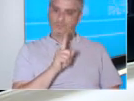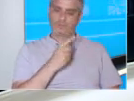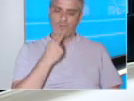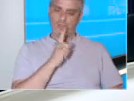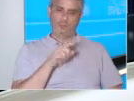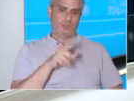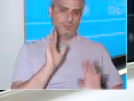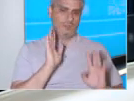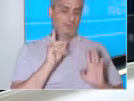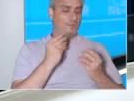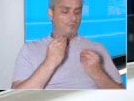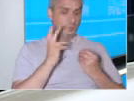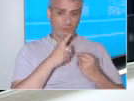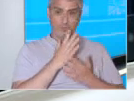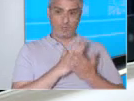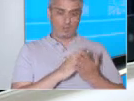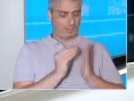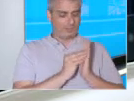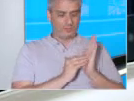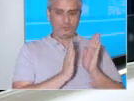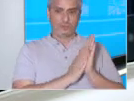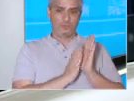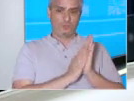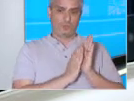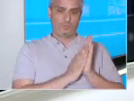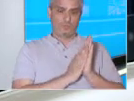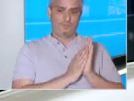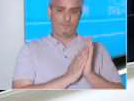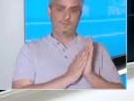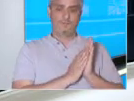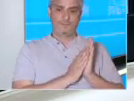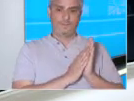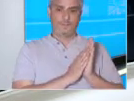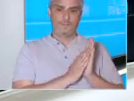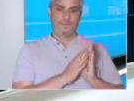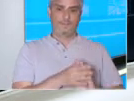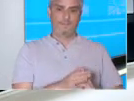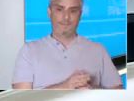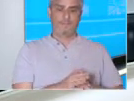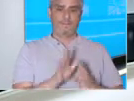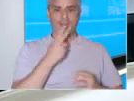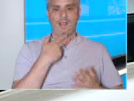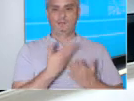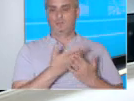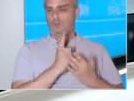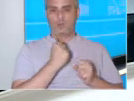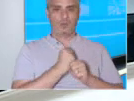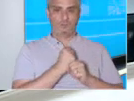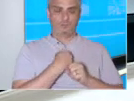שלילי, קשה לי לראות שגם אתה. יש כאלה שאומרים, רשמו לפניכם, כן? רשמו לפניכם. טוב, זה בדרך כלל ההצעות שלהם לא